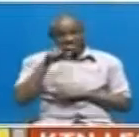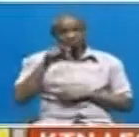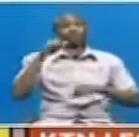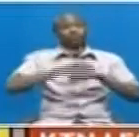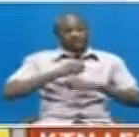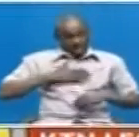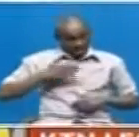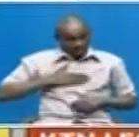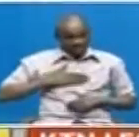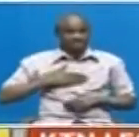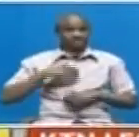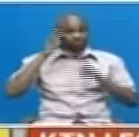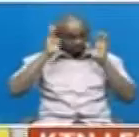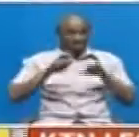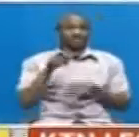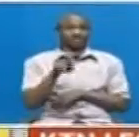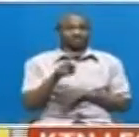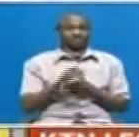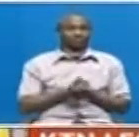shule yetu ya kiduksi ya Kiislamu ya dini.